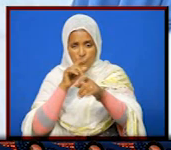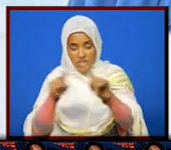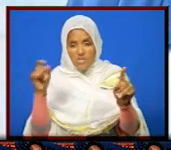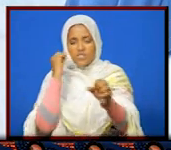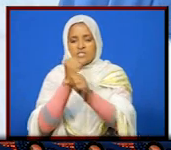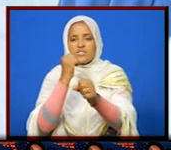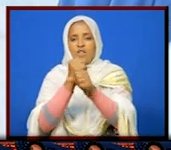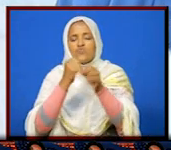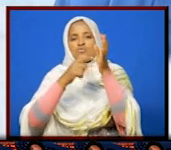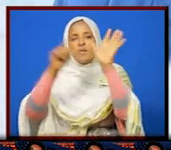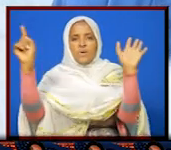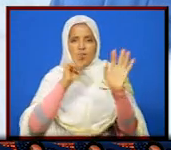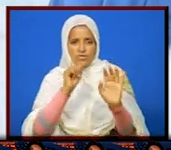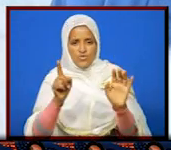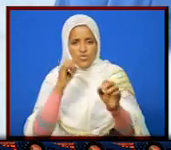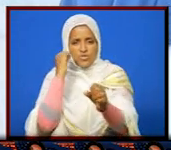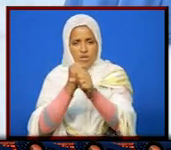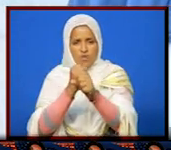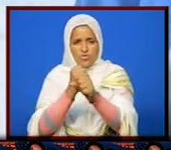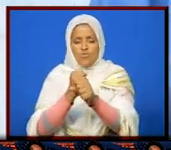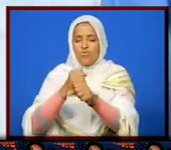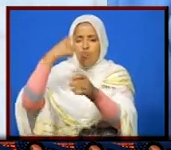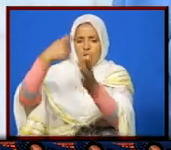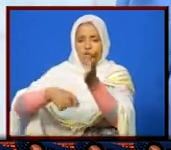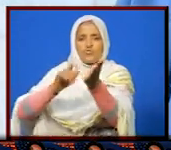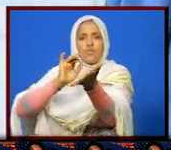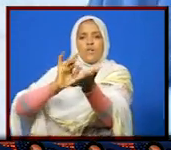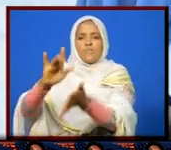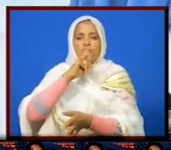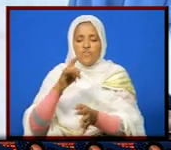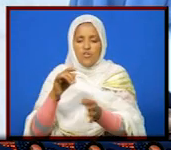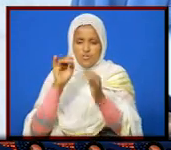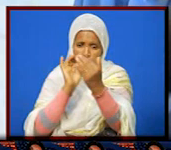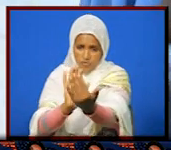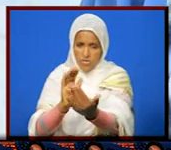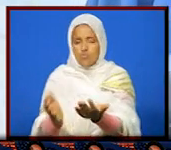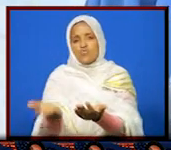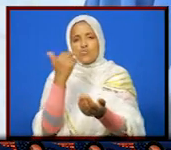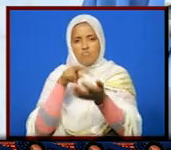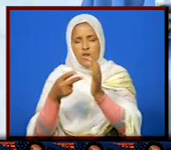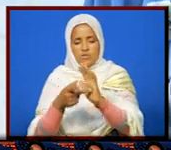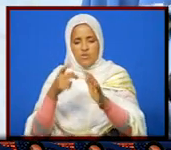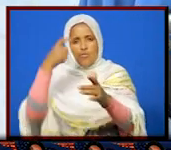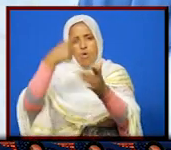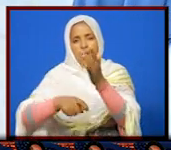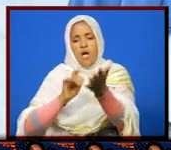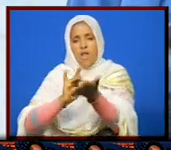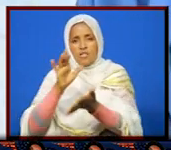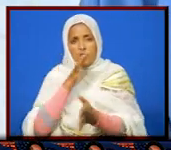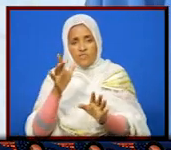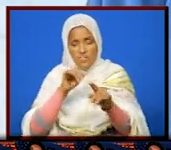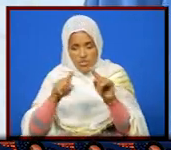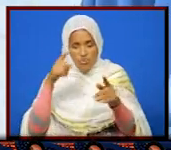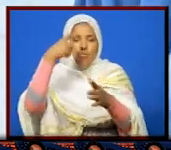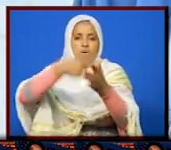ናቸው። ኑ። ስራቸውን ለመግለጽ ነው። ስራቸውን ለመግለጽ የስራ ዋጋቸውን ለመክፈል ነው። ጋና ዋጋ አልተከፈለው ነው። አሁን እኛ